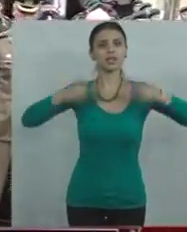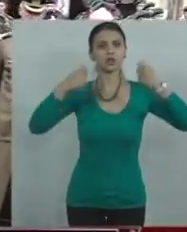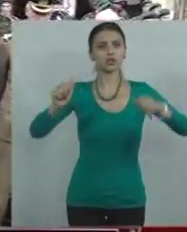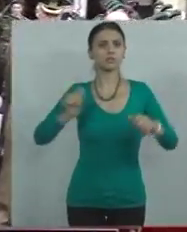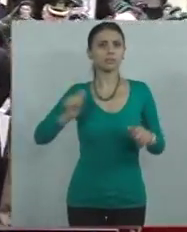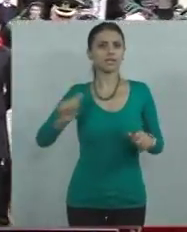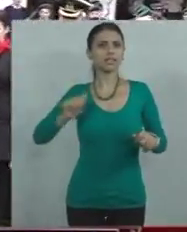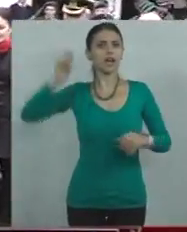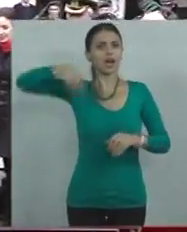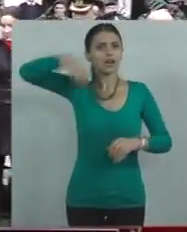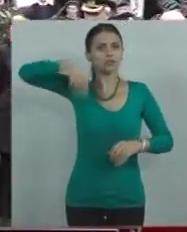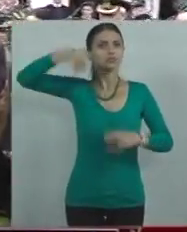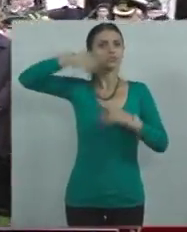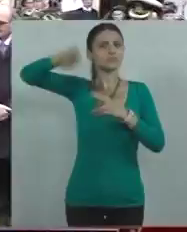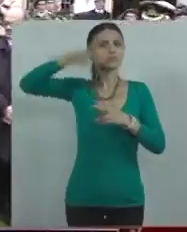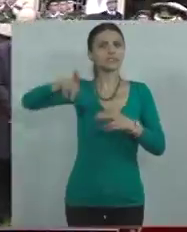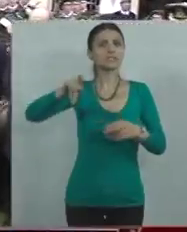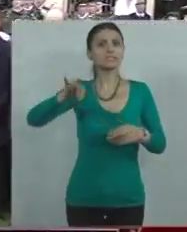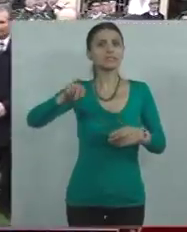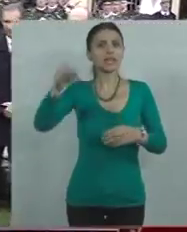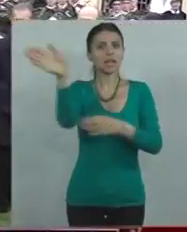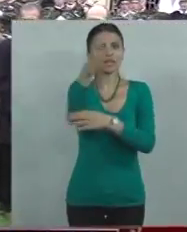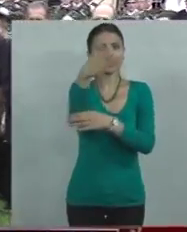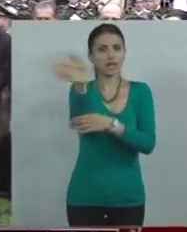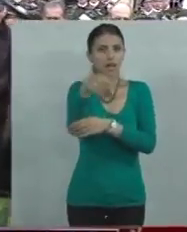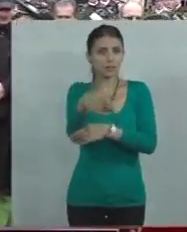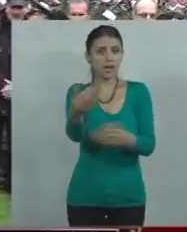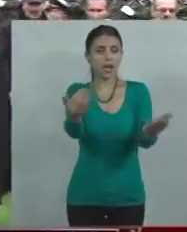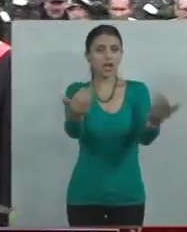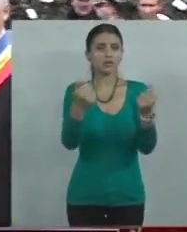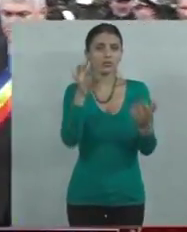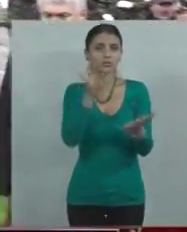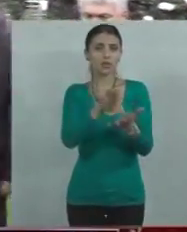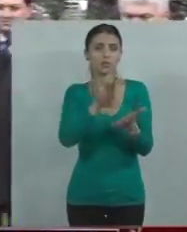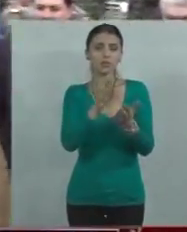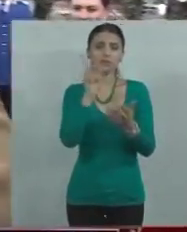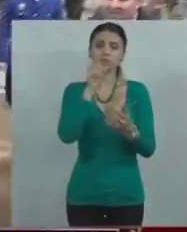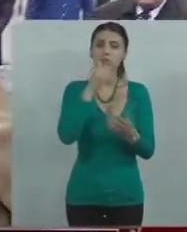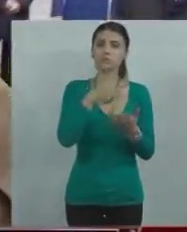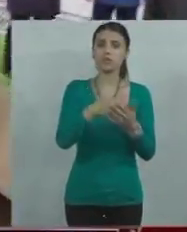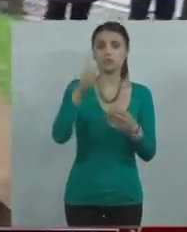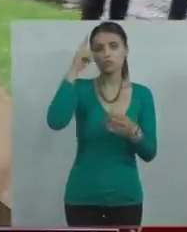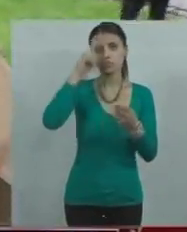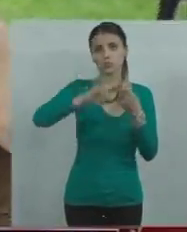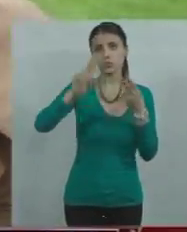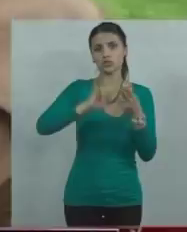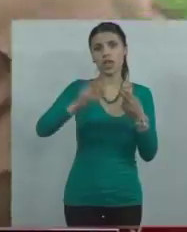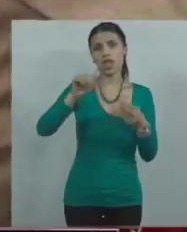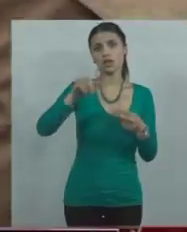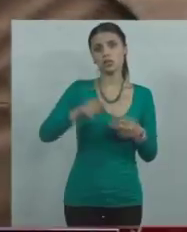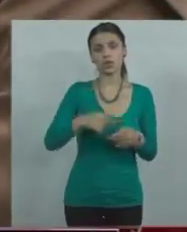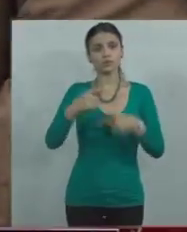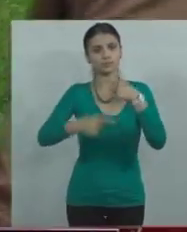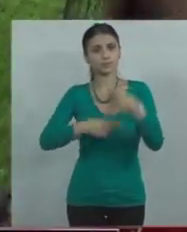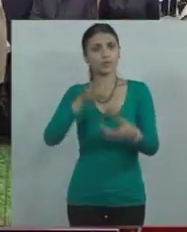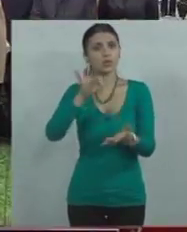toți militarii care au slujit sau slujesc țara sub flamura drapelului tricolor, aduce și un pios omagiu și recunoștință eroilor neamului.